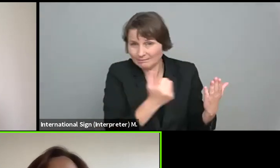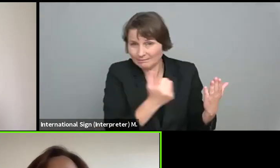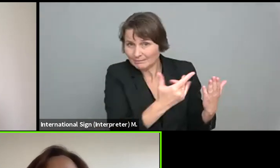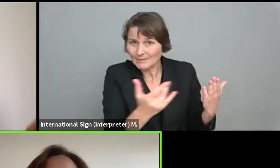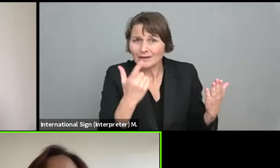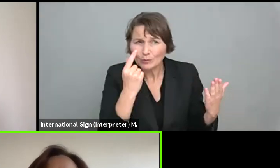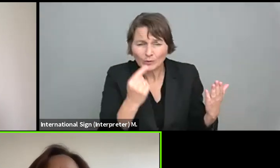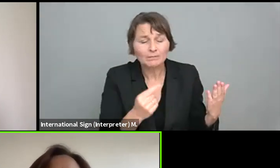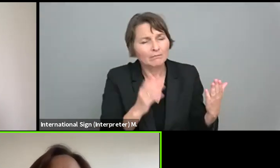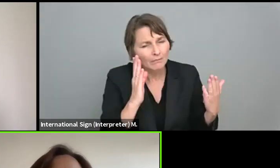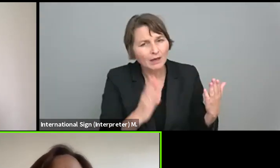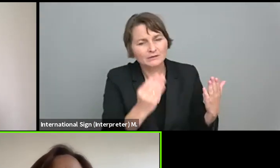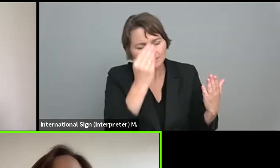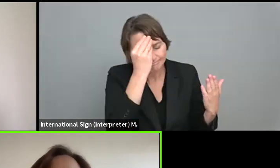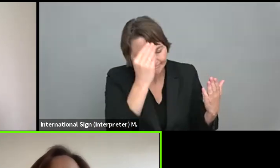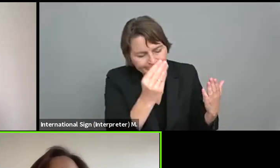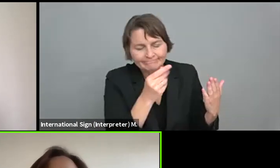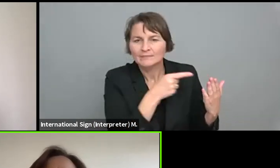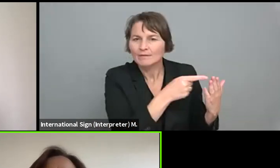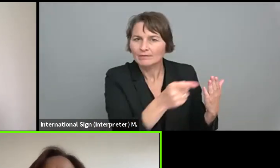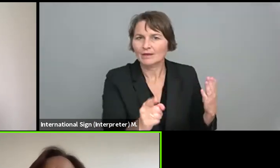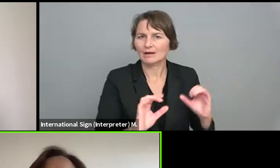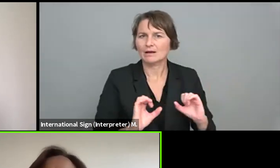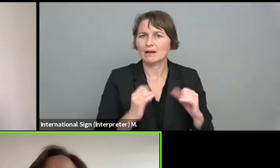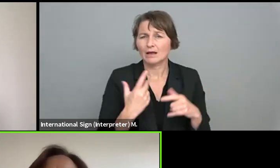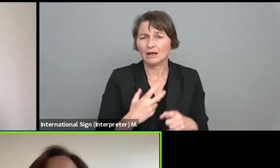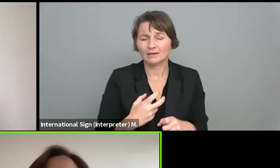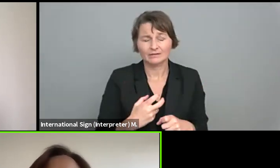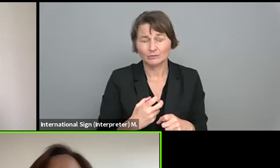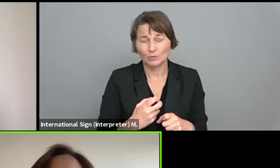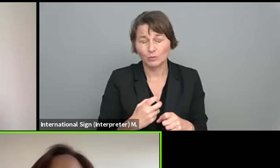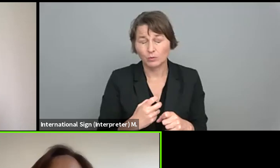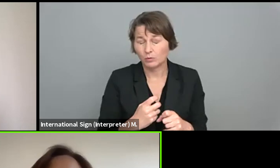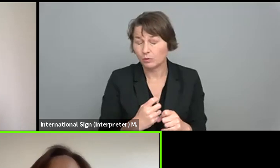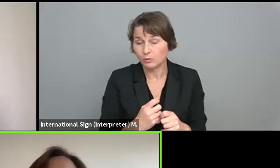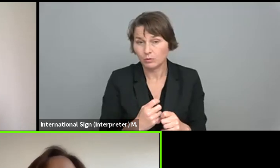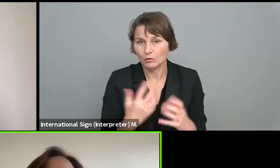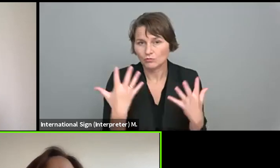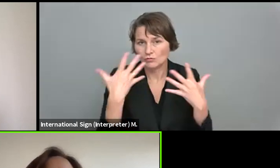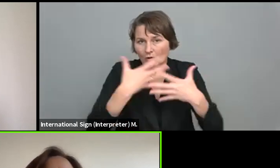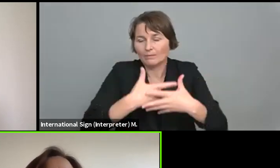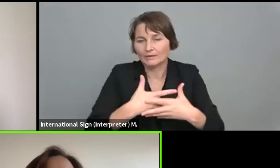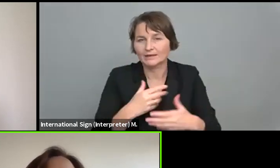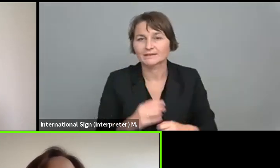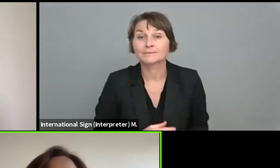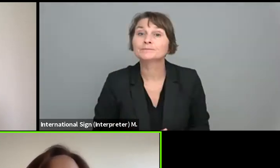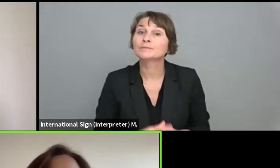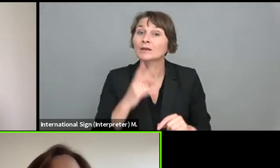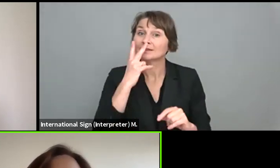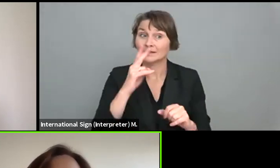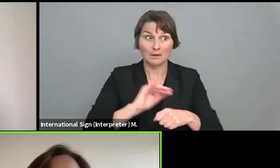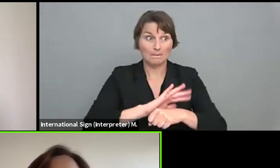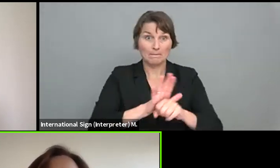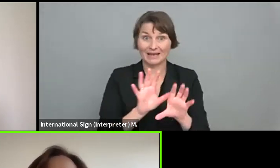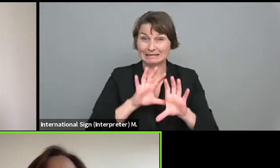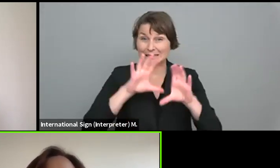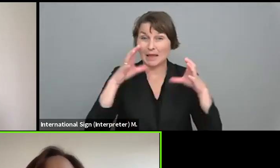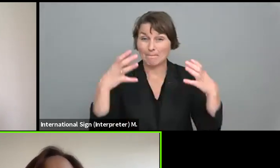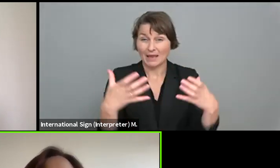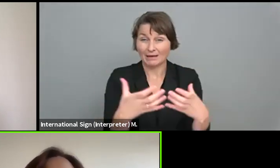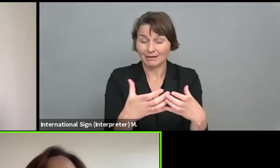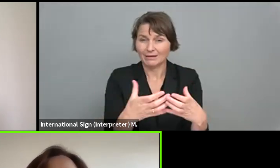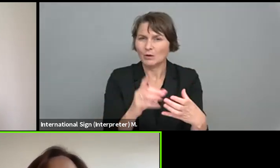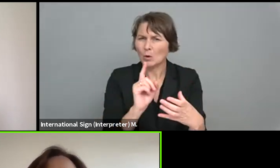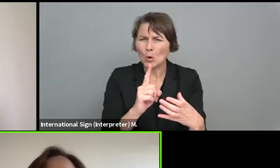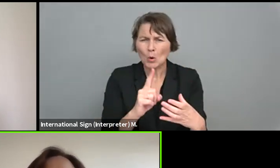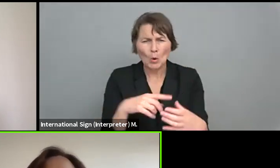pour conclure, l'impact de cette pandémie pourrait être une opportunité pour la mise en place d'un nouveau paradigme basé